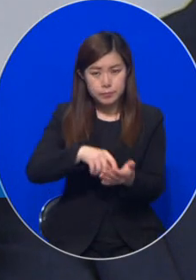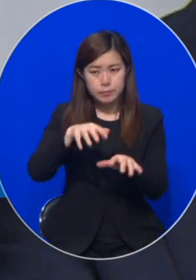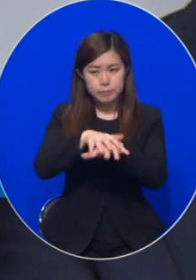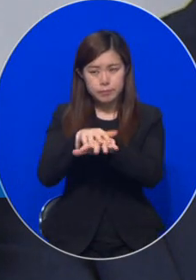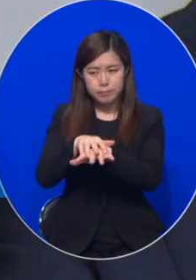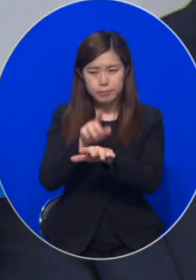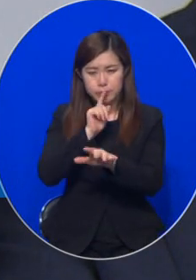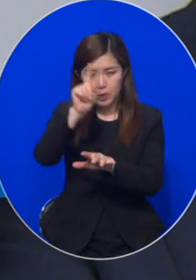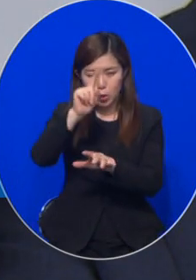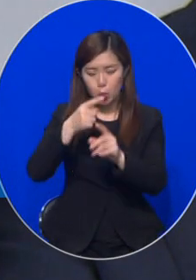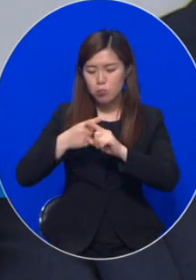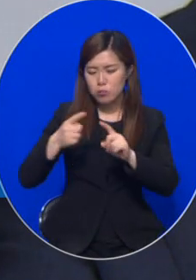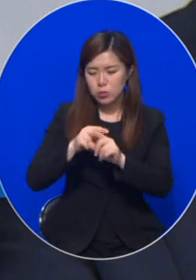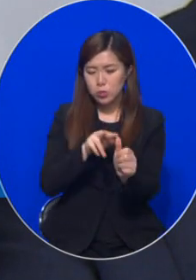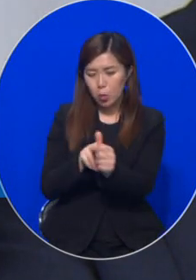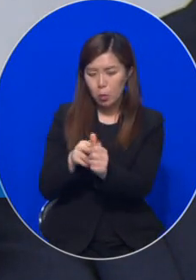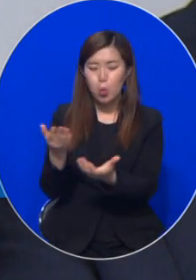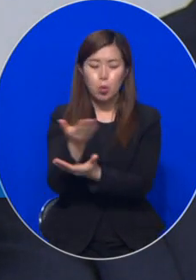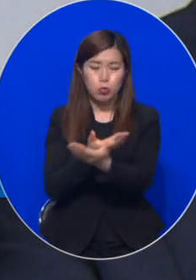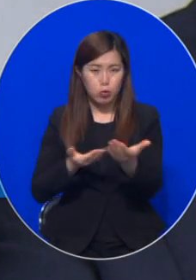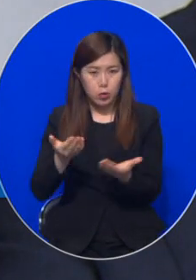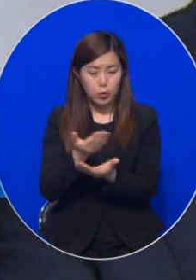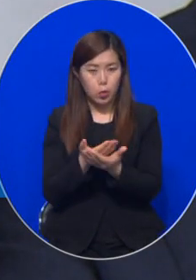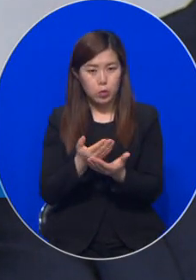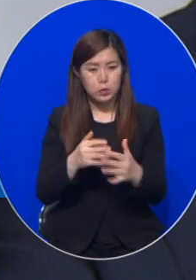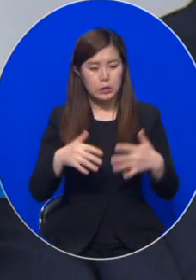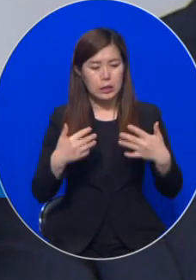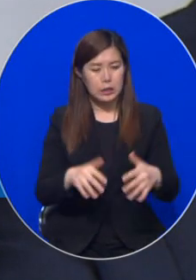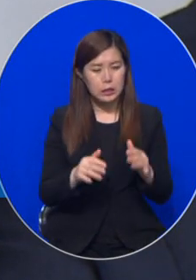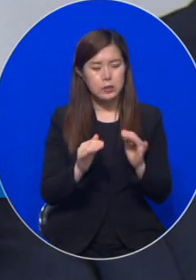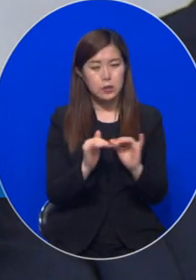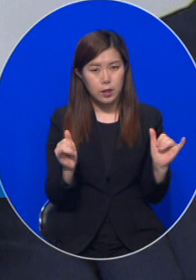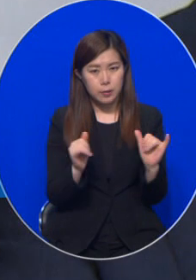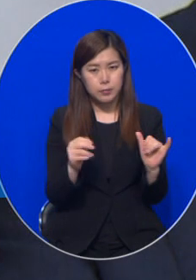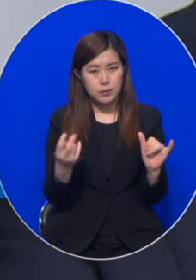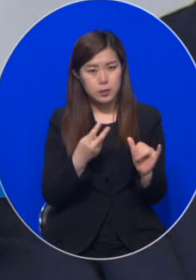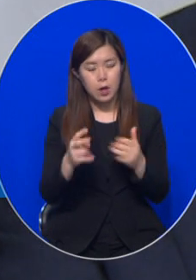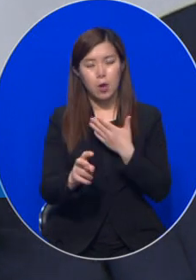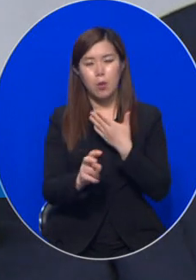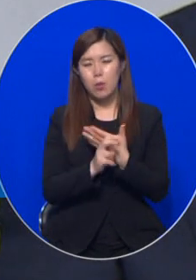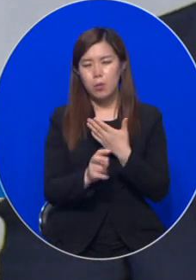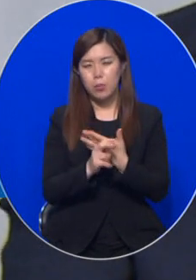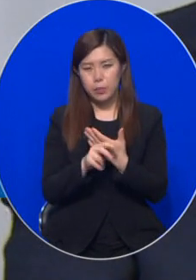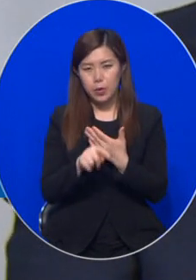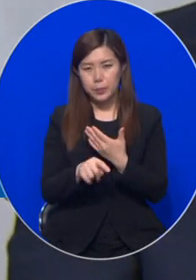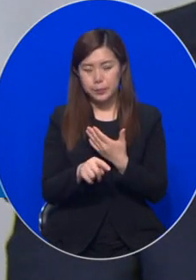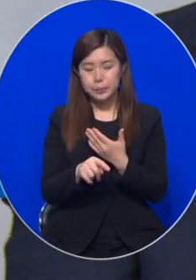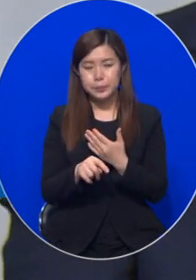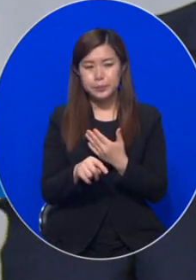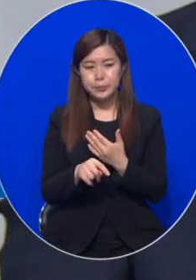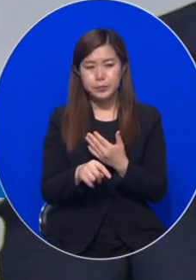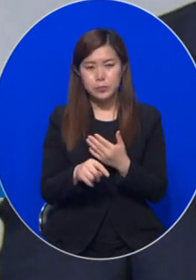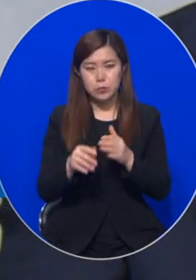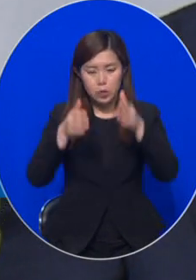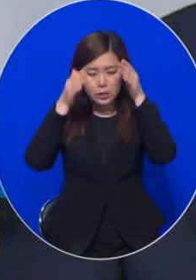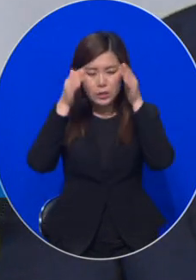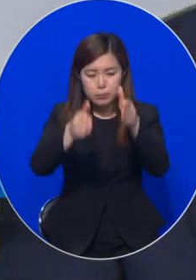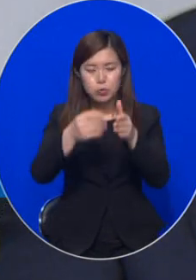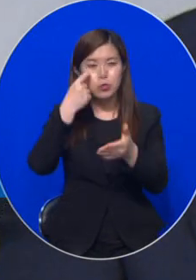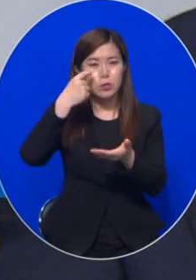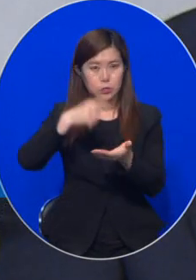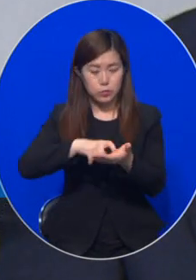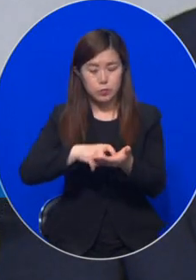분석 정보를 실시간으로 공유하여 취약계층 대상 신종 범죄 수법 및 불법 추심을 중점적으로